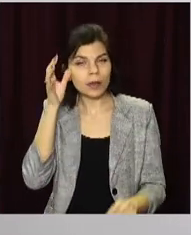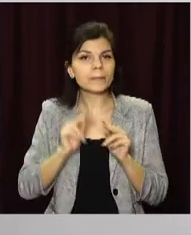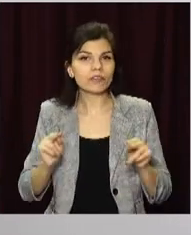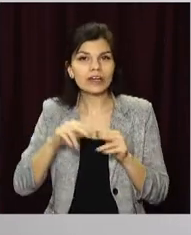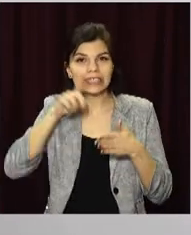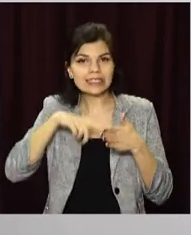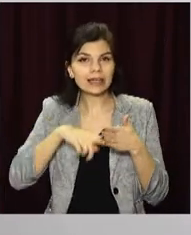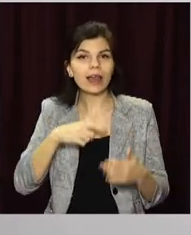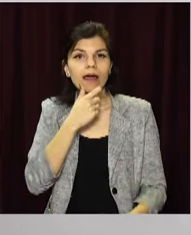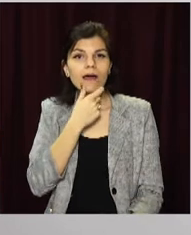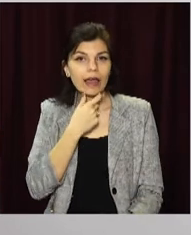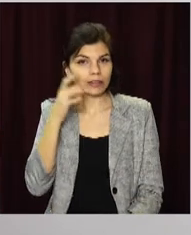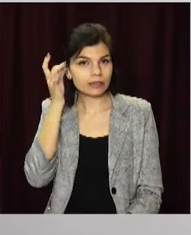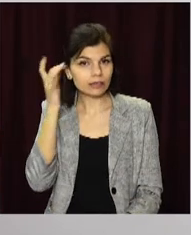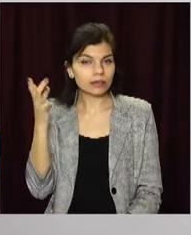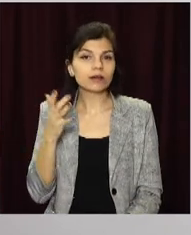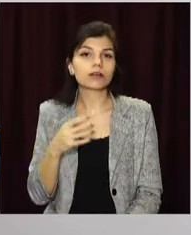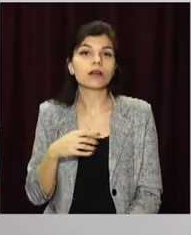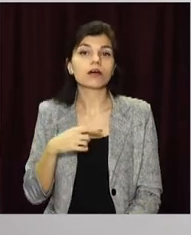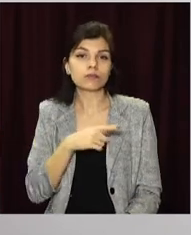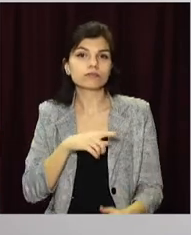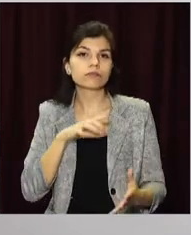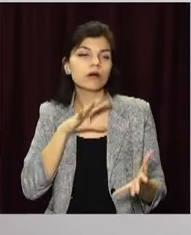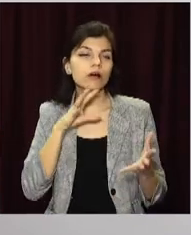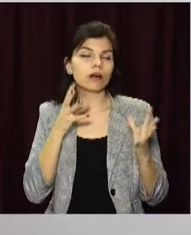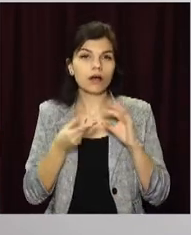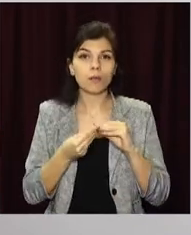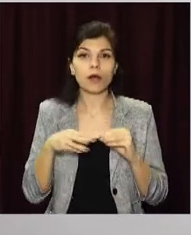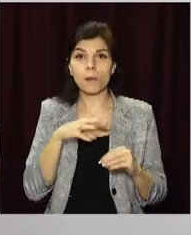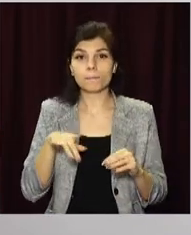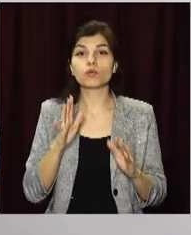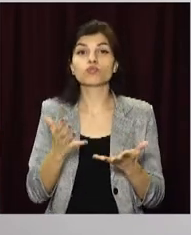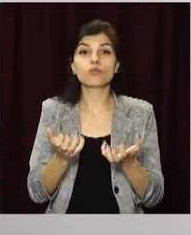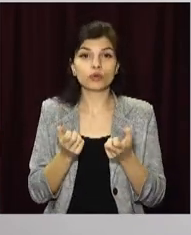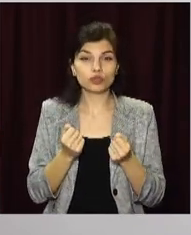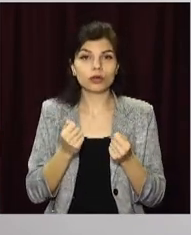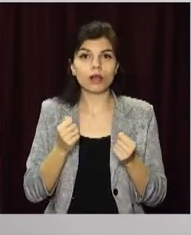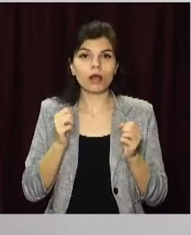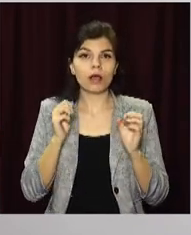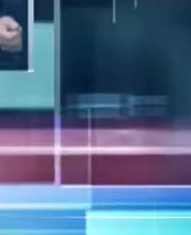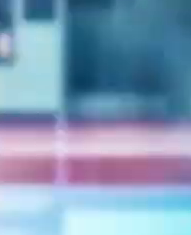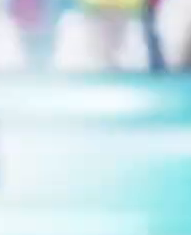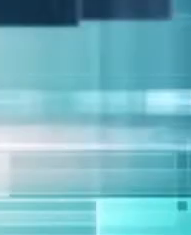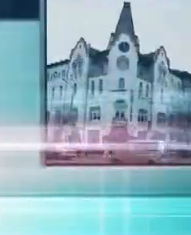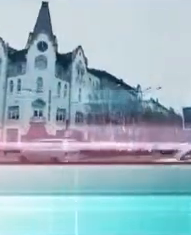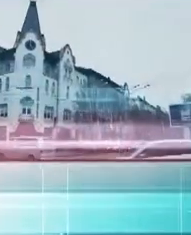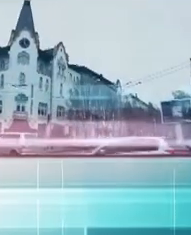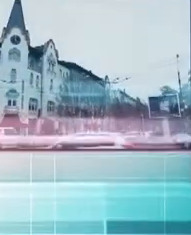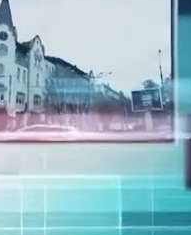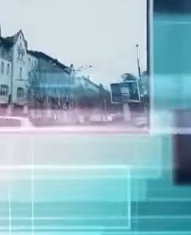этики поспособствует тому, что мы получим гармонически развитую личность.